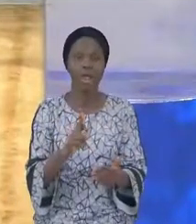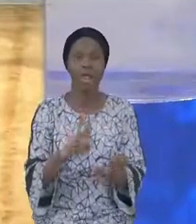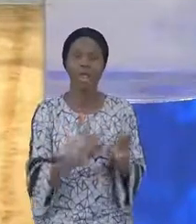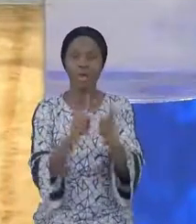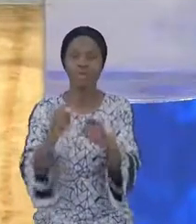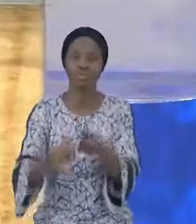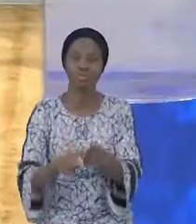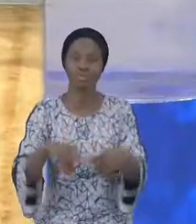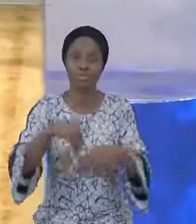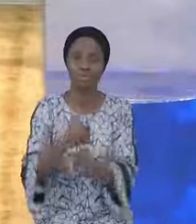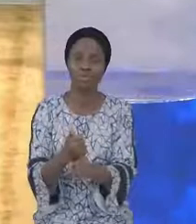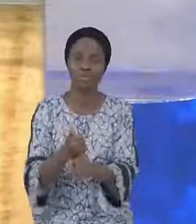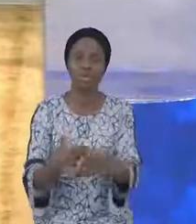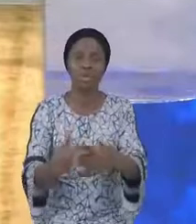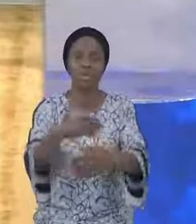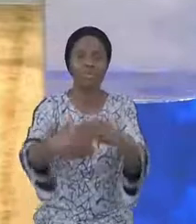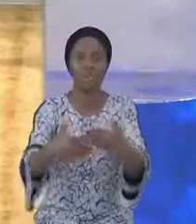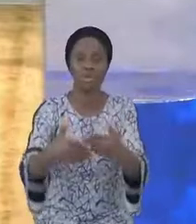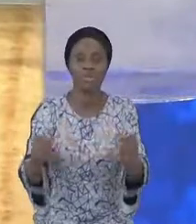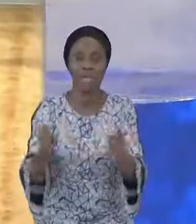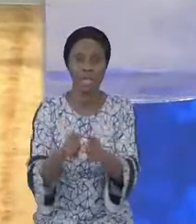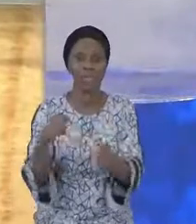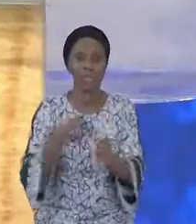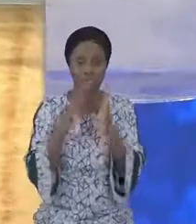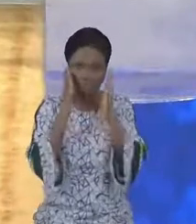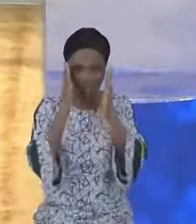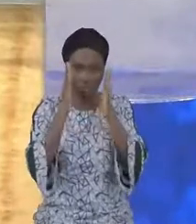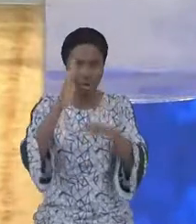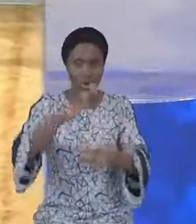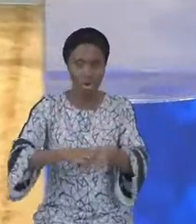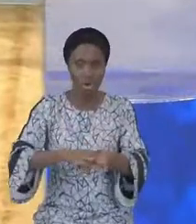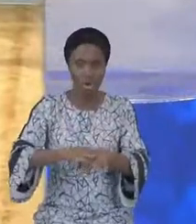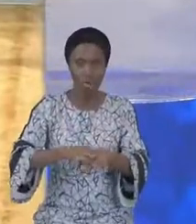focalisons sur sa nature démontrée.